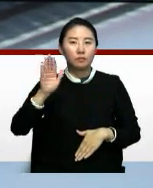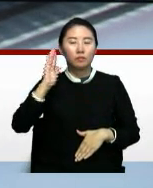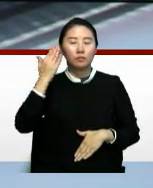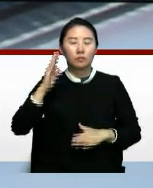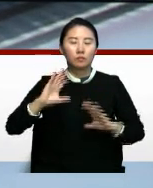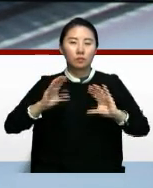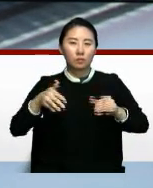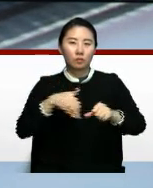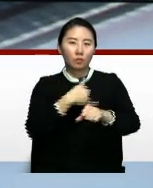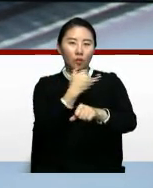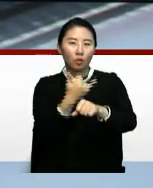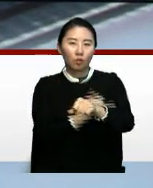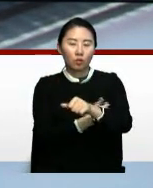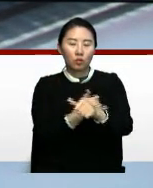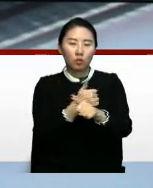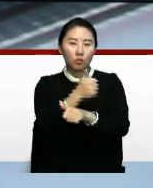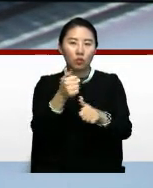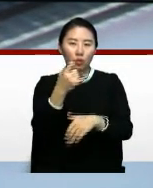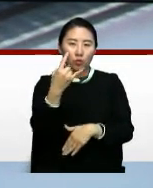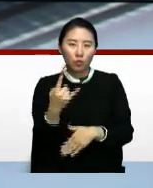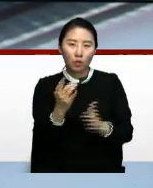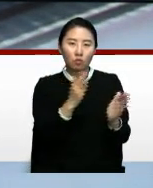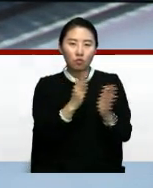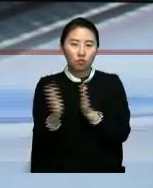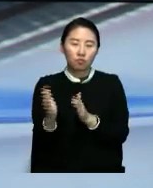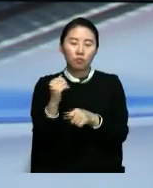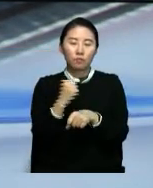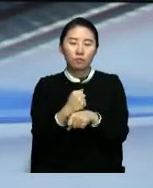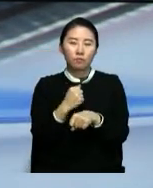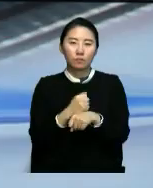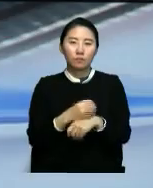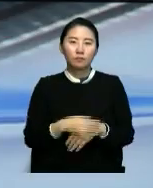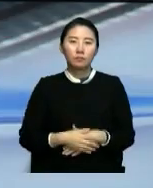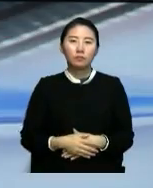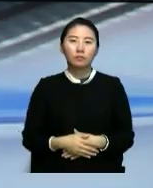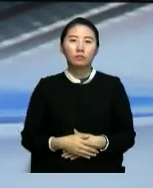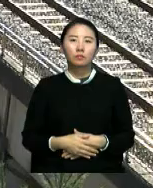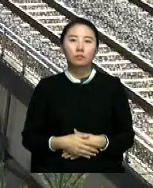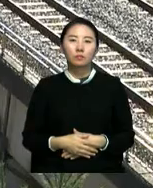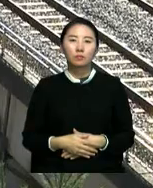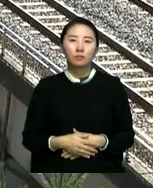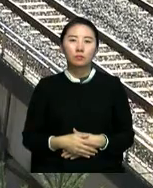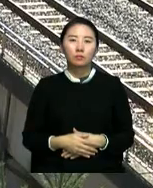최근 국민권익위의 중재로 소음 대책이 마련됐습니다. 전병천 기자의 보도입니다.